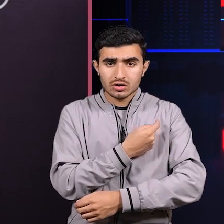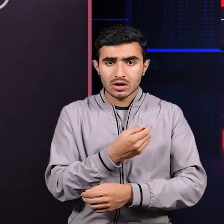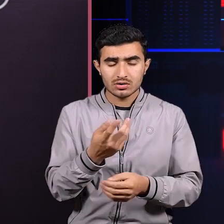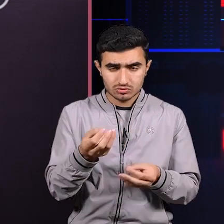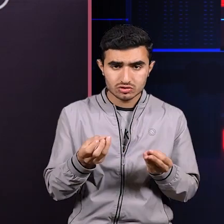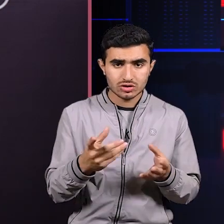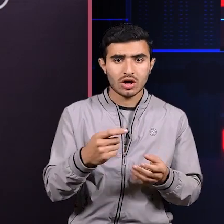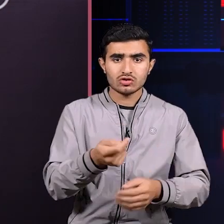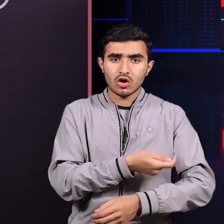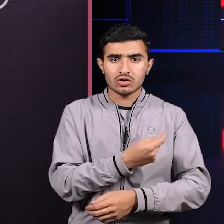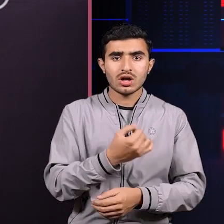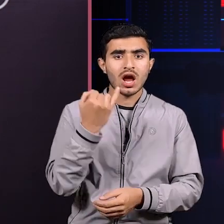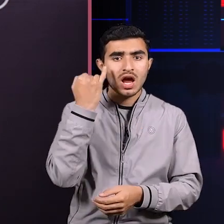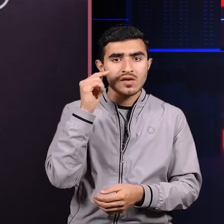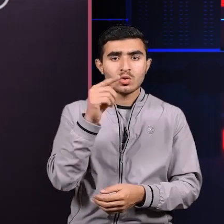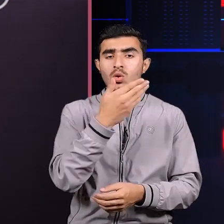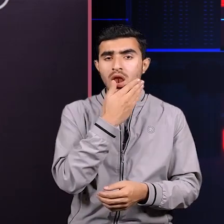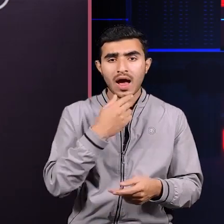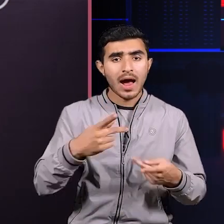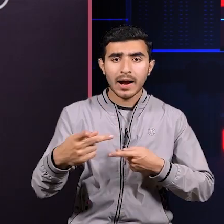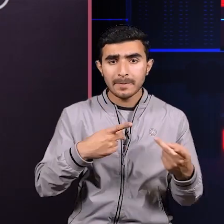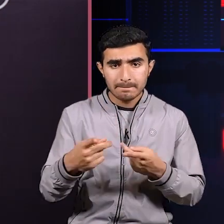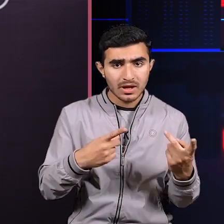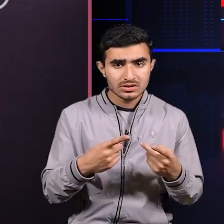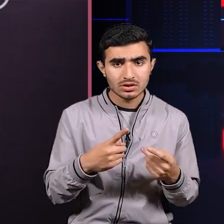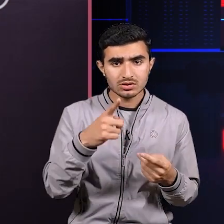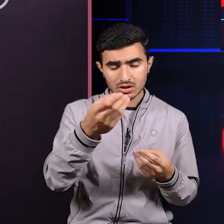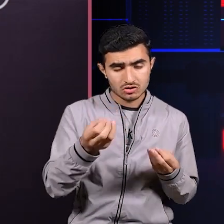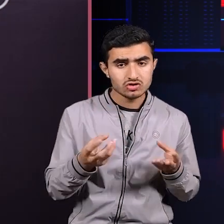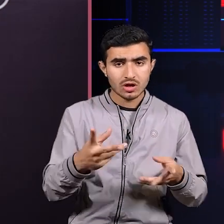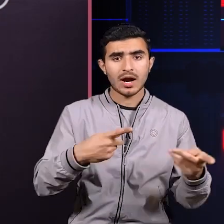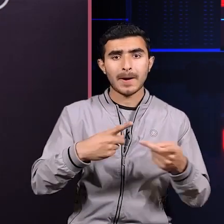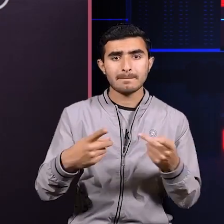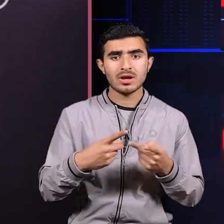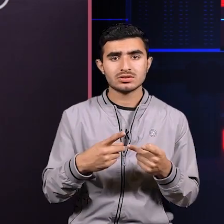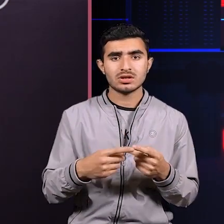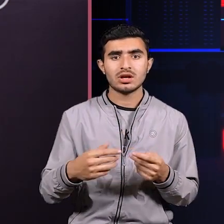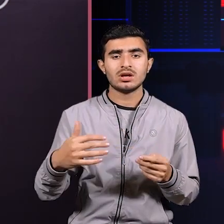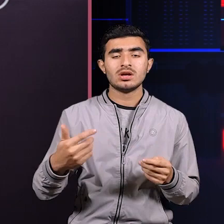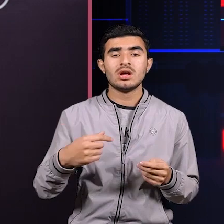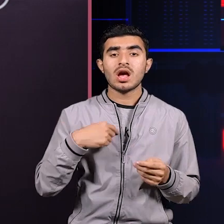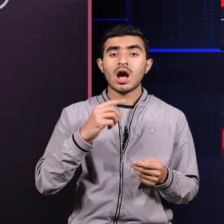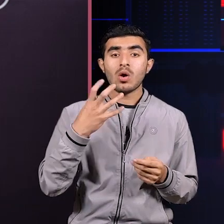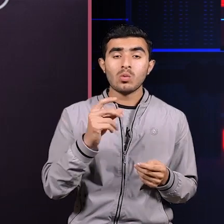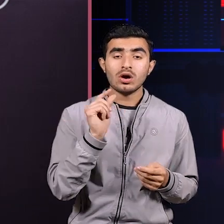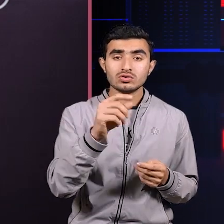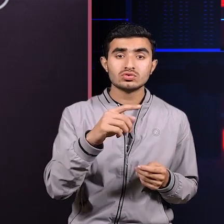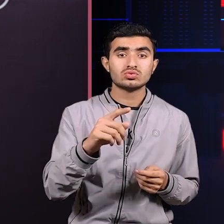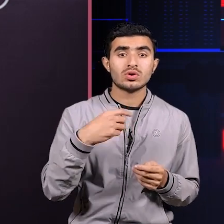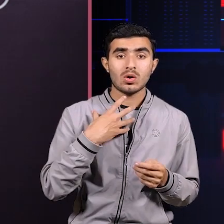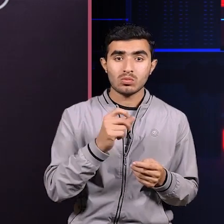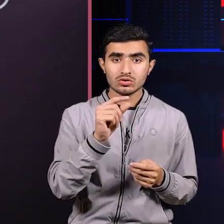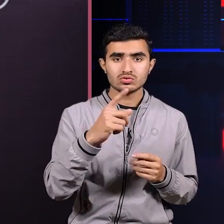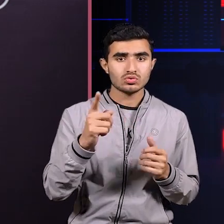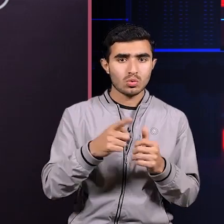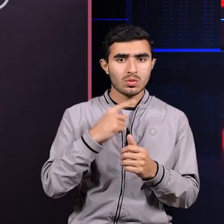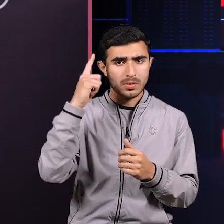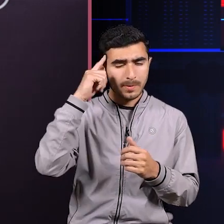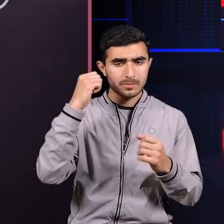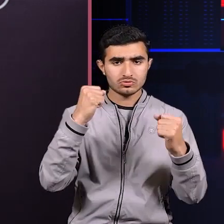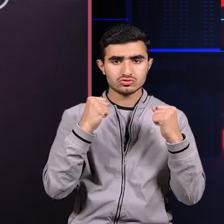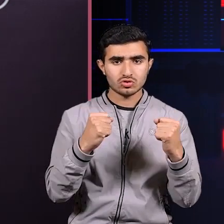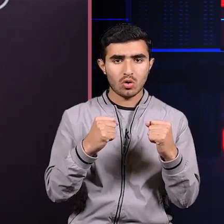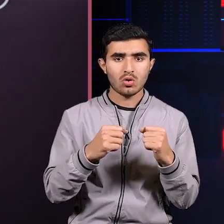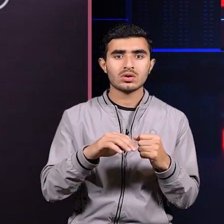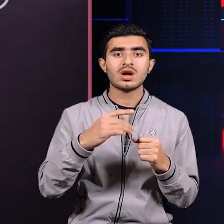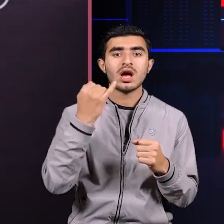cannot do it. Because I am a living, breathing example of someone who was told कि तुम जो काम कर रही हो वो गलत